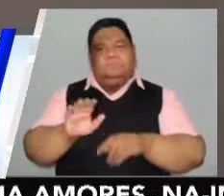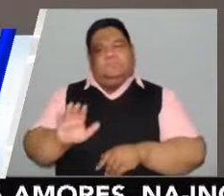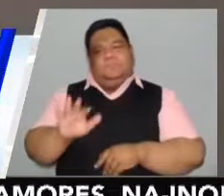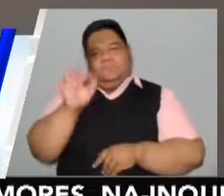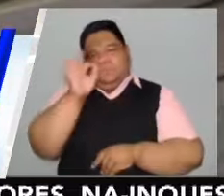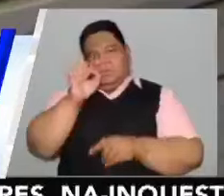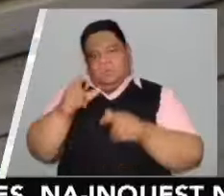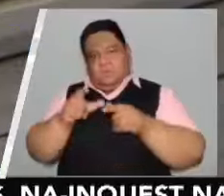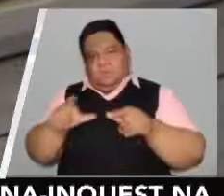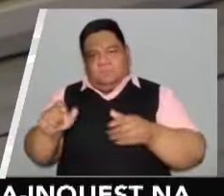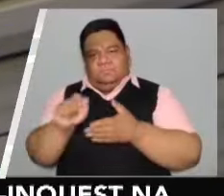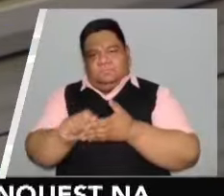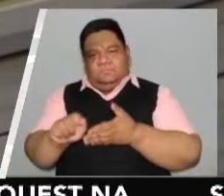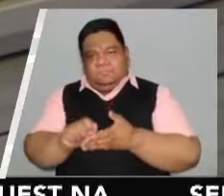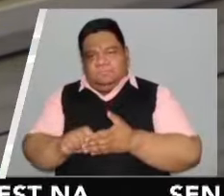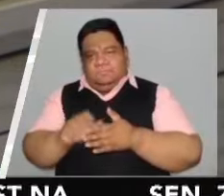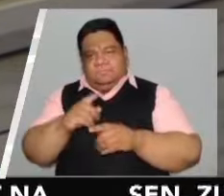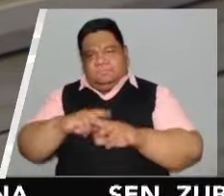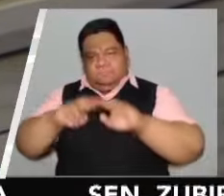pagsaliksik.